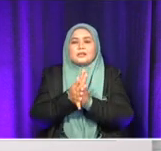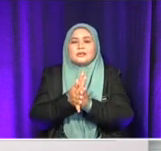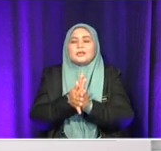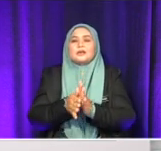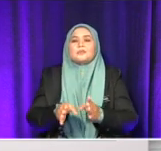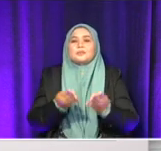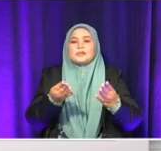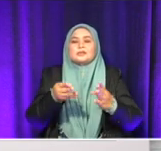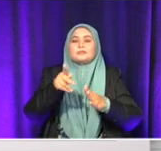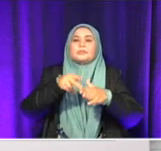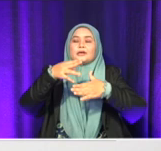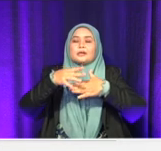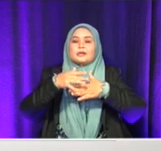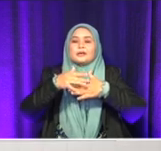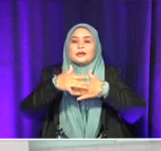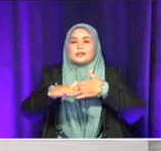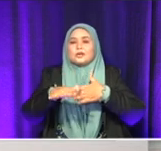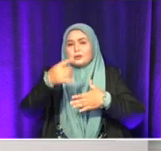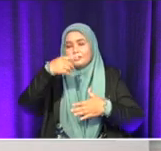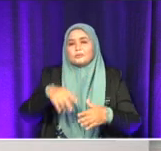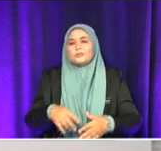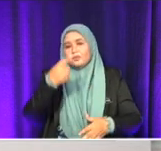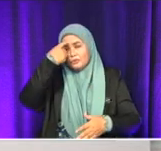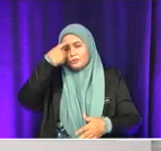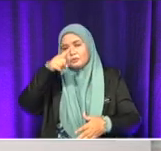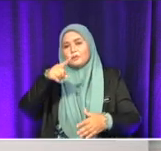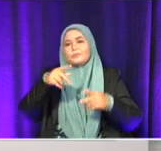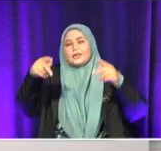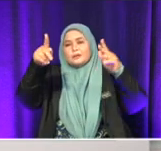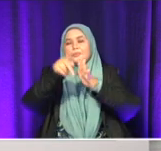peringkat pendidikan Oke berapa berapa